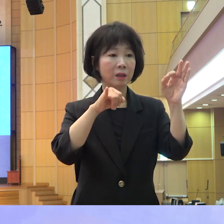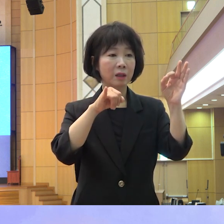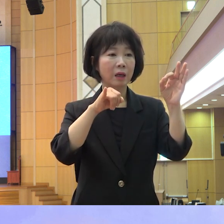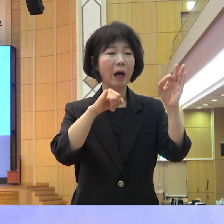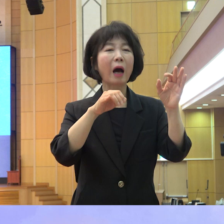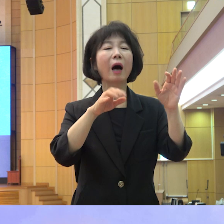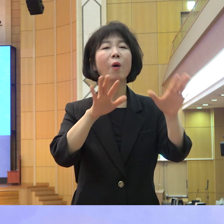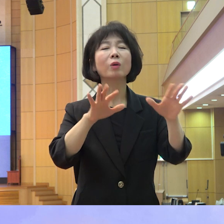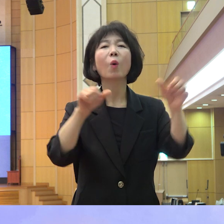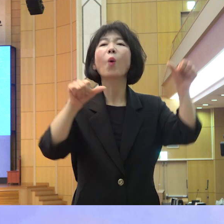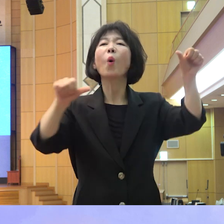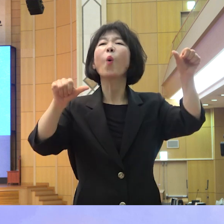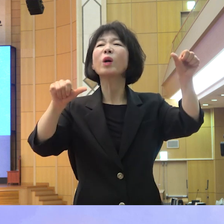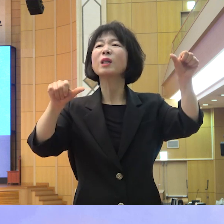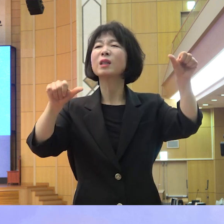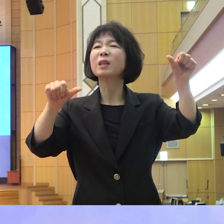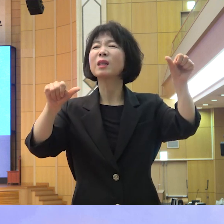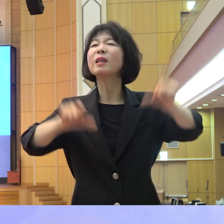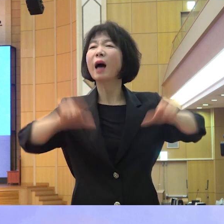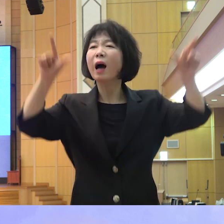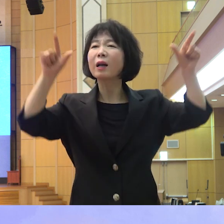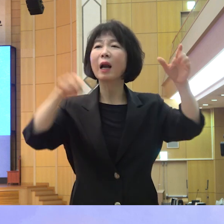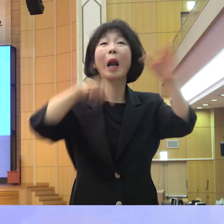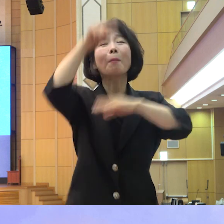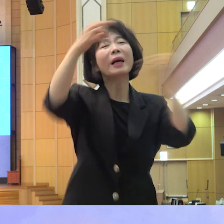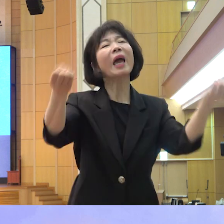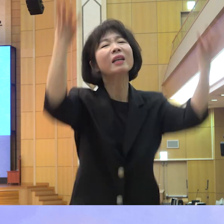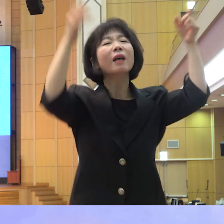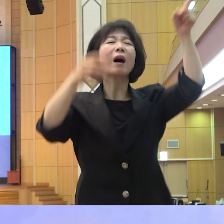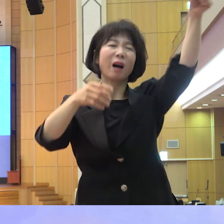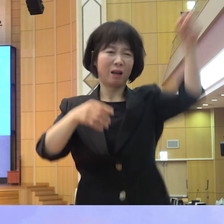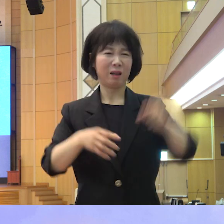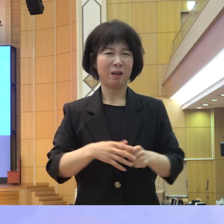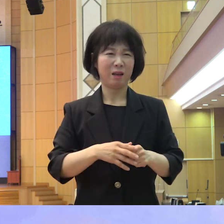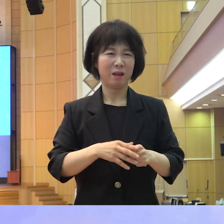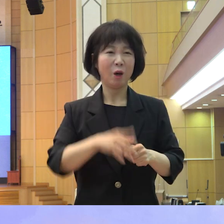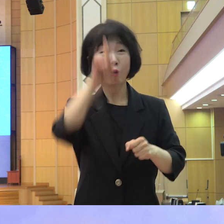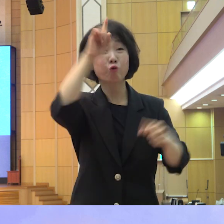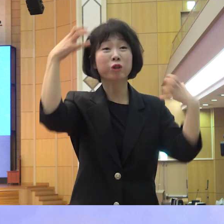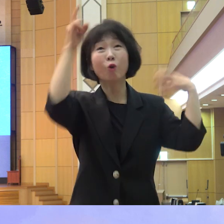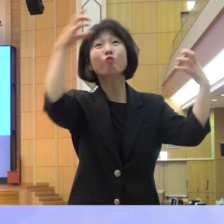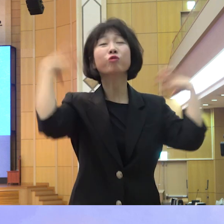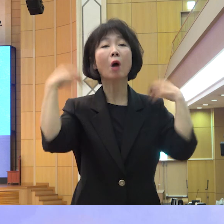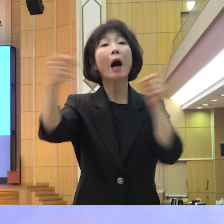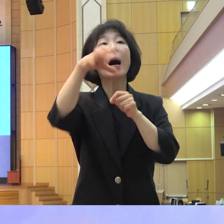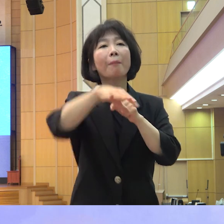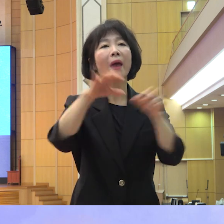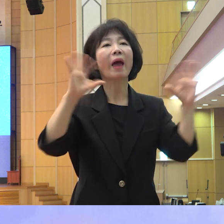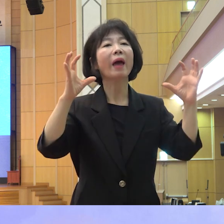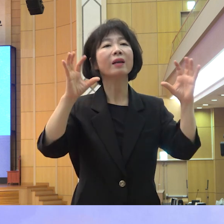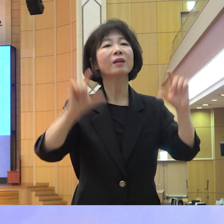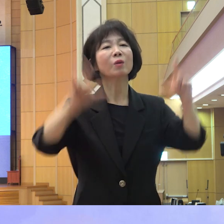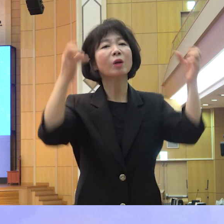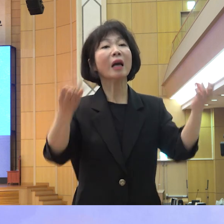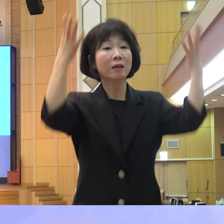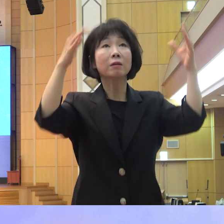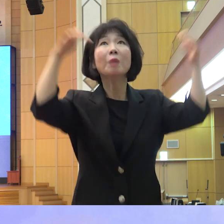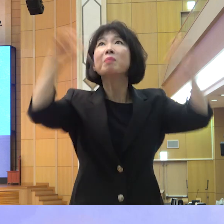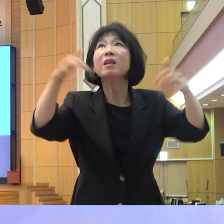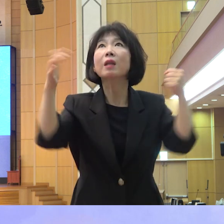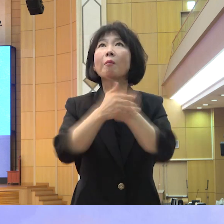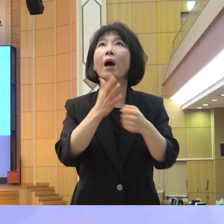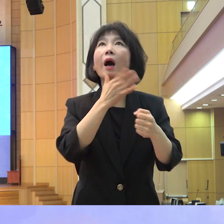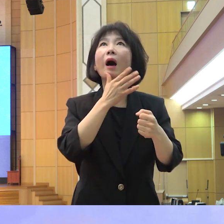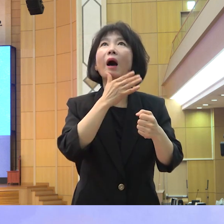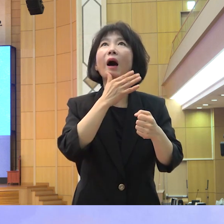아파트 사이에 도로를 다 막아버리고 거기에 막 놀이시설 이런 게 들어오기로 돼 있었어요. 그런데 오늘 비가 많이